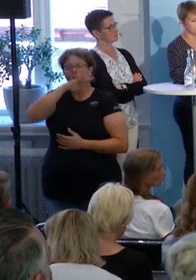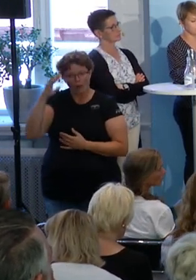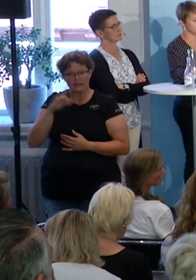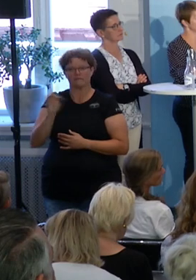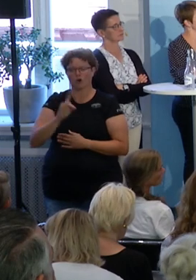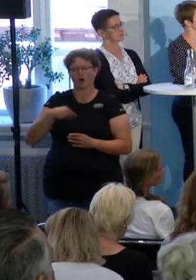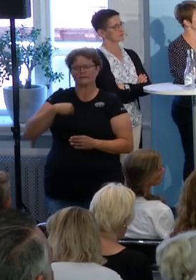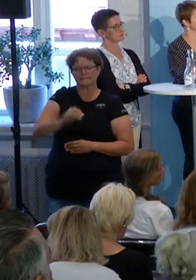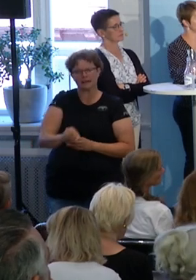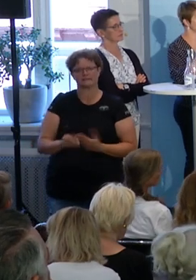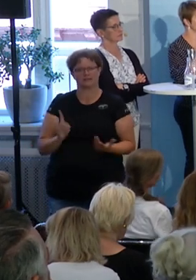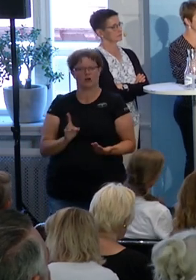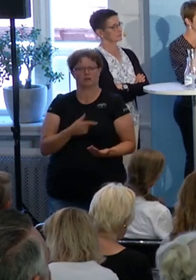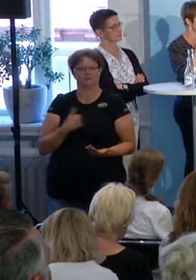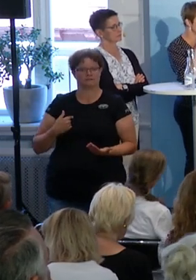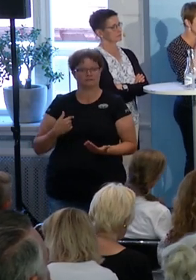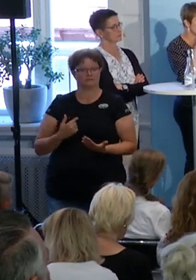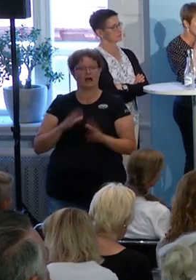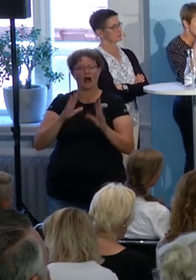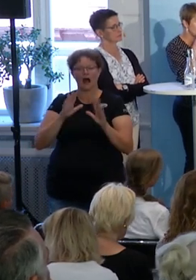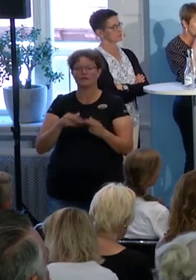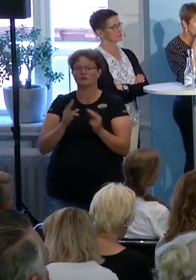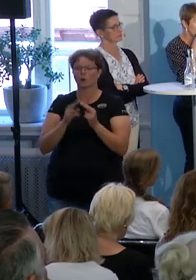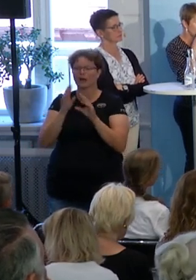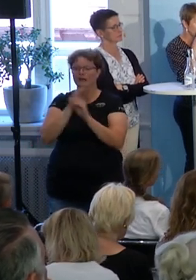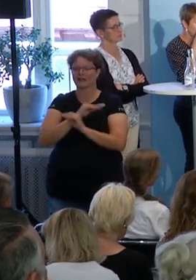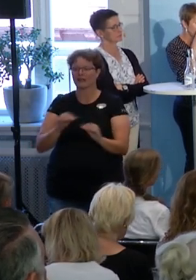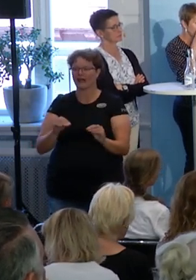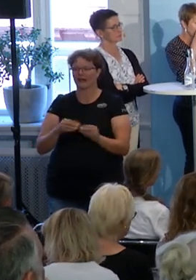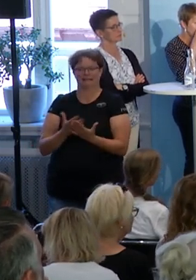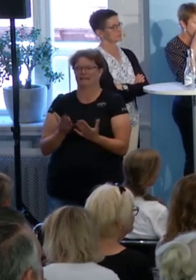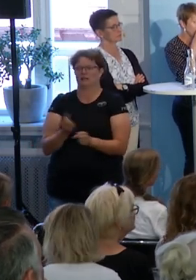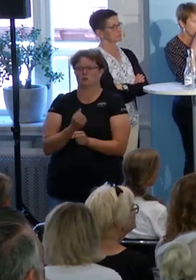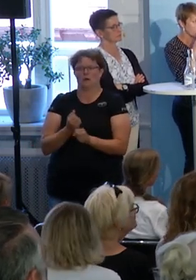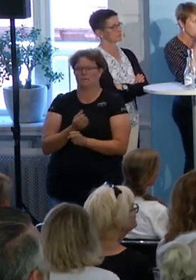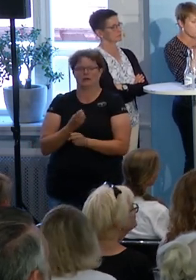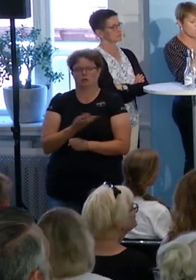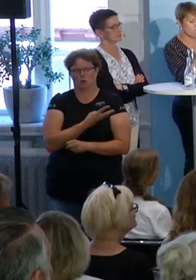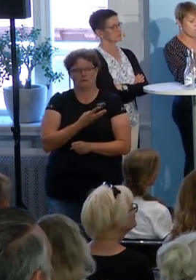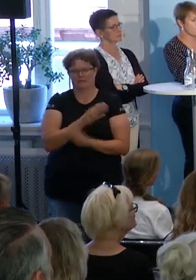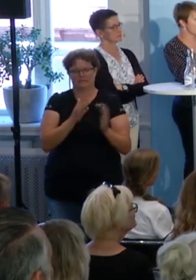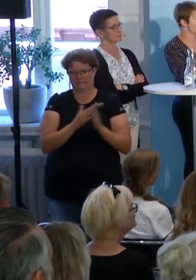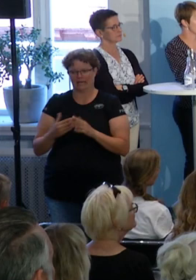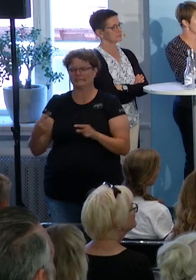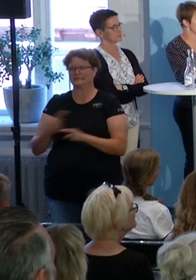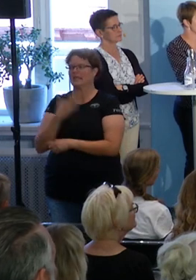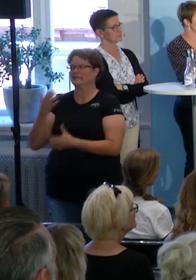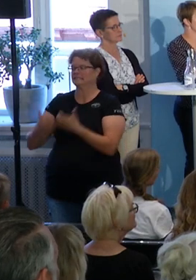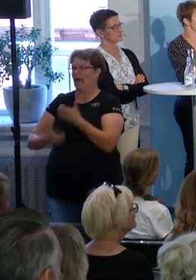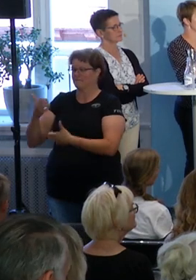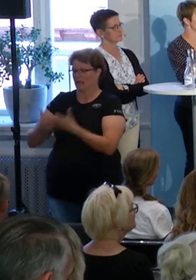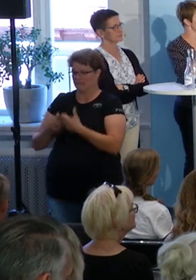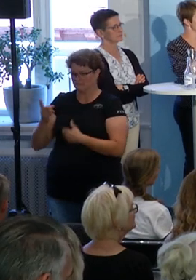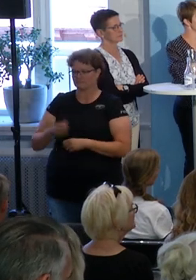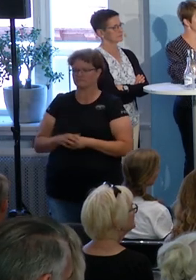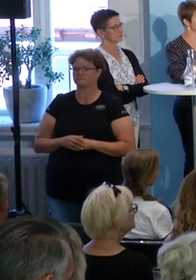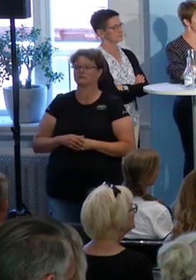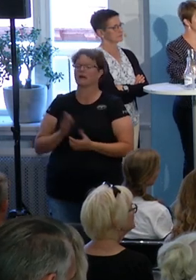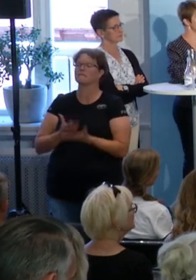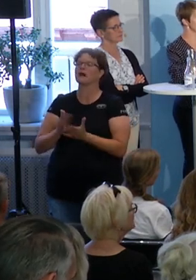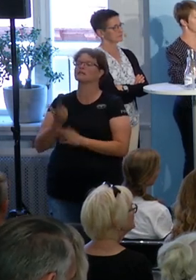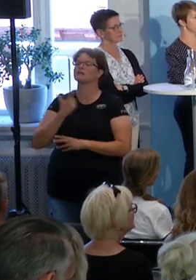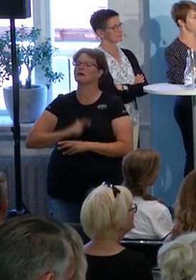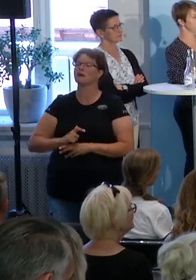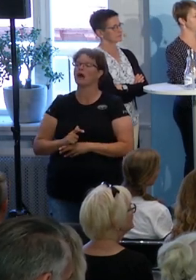stötarna. Jag har varit i kontakt med en lärare som inte jobbar i någon av de här tre städerna utan i Gävle, som berättar för mig att